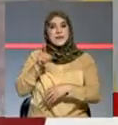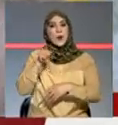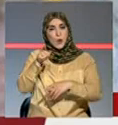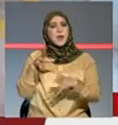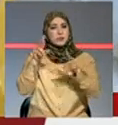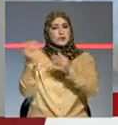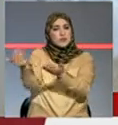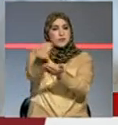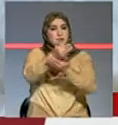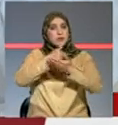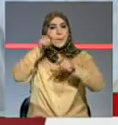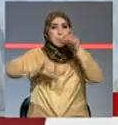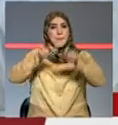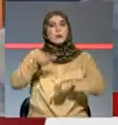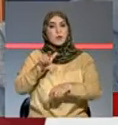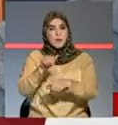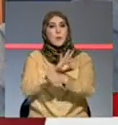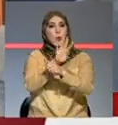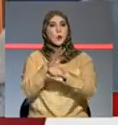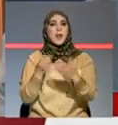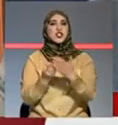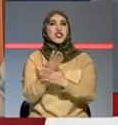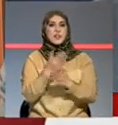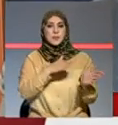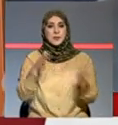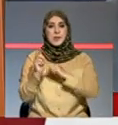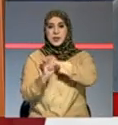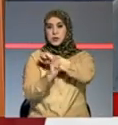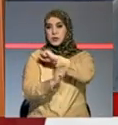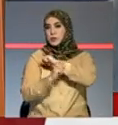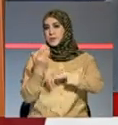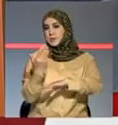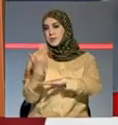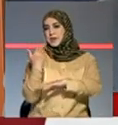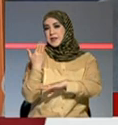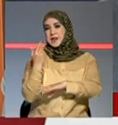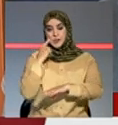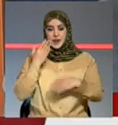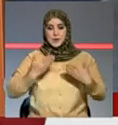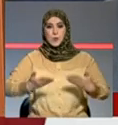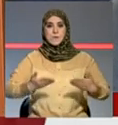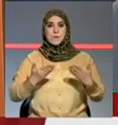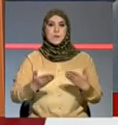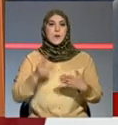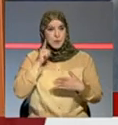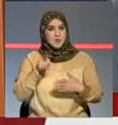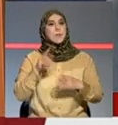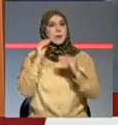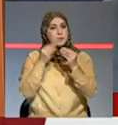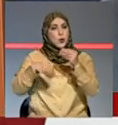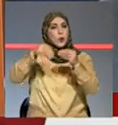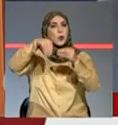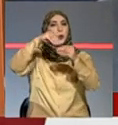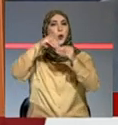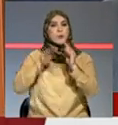من المصابين بالسلالة البريطانية. خلال الأسبوعين هذا اللي تعداه واللي احنا فيهم توا، ثم ارتفاع ملحوظ،